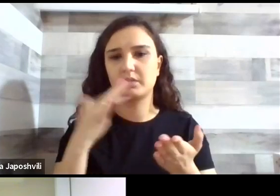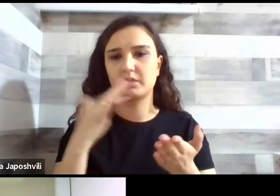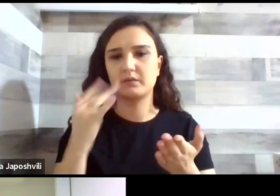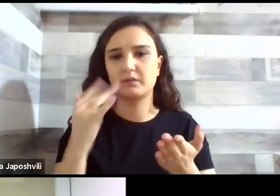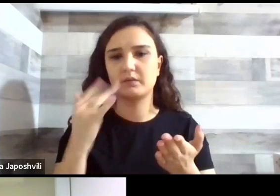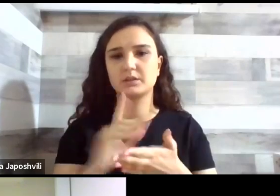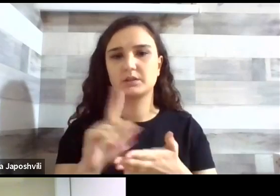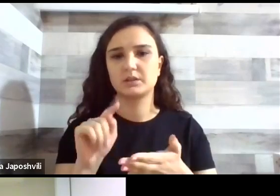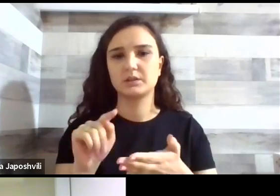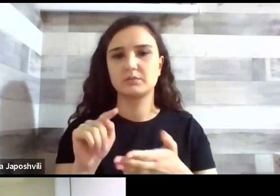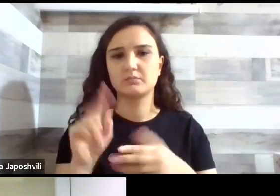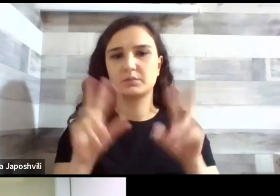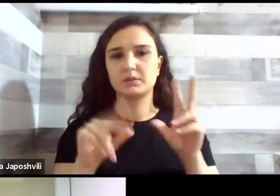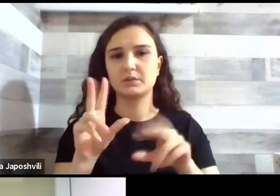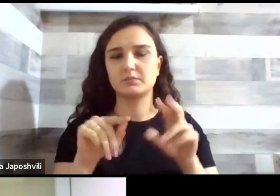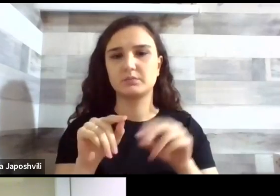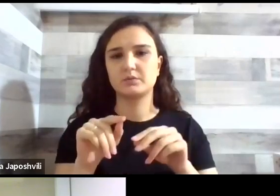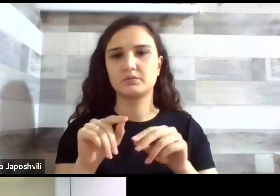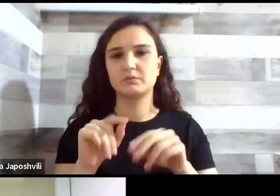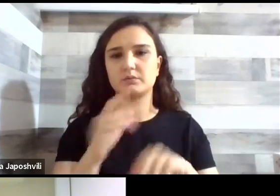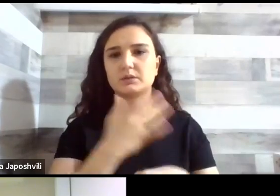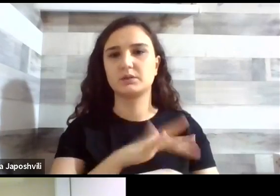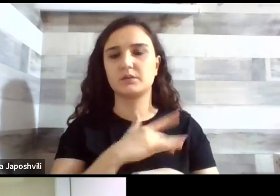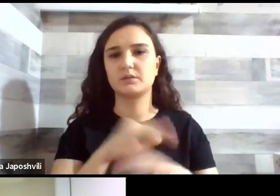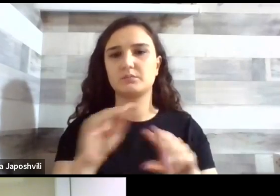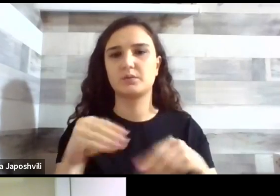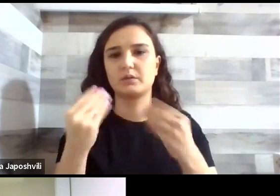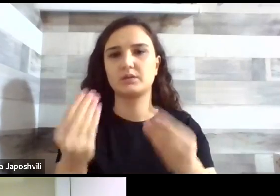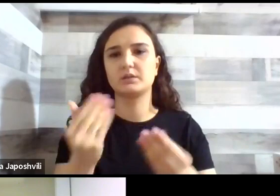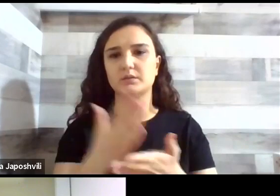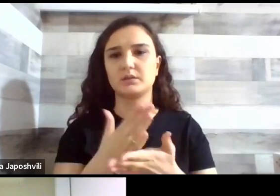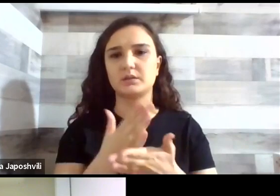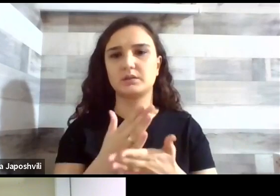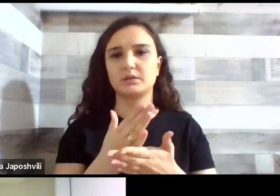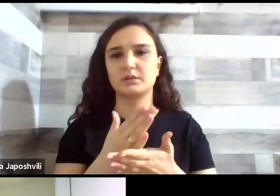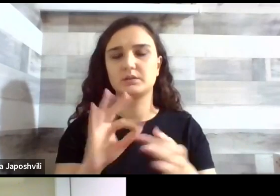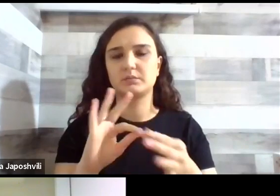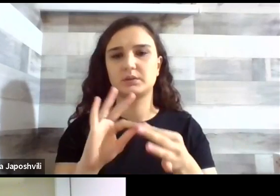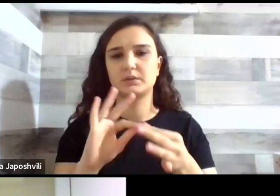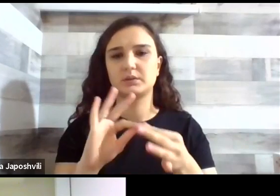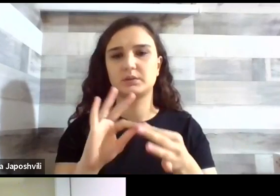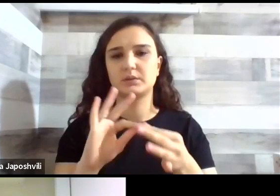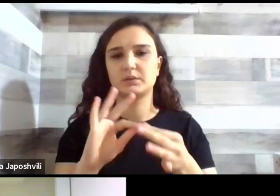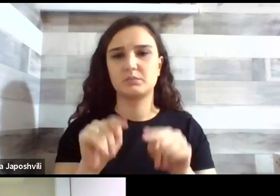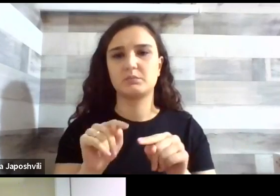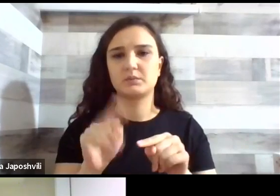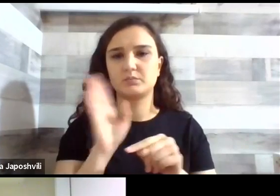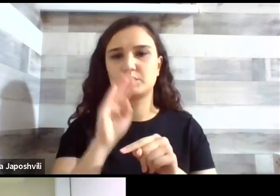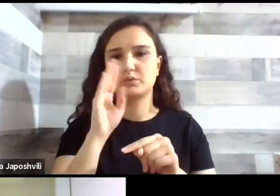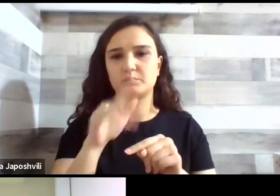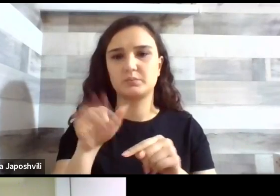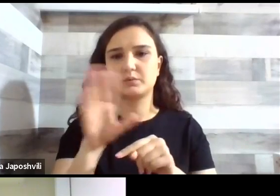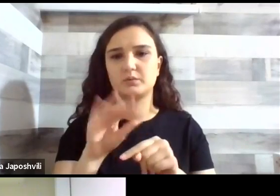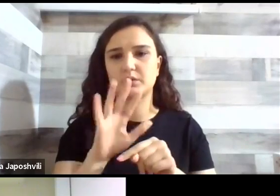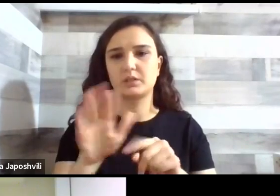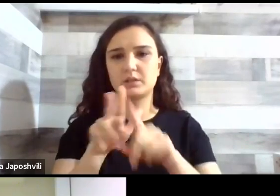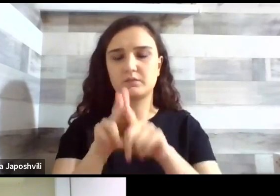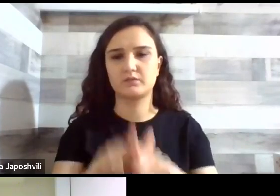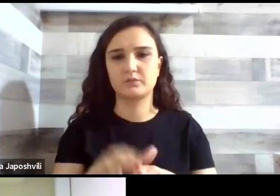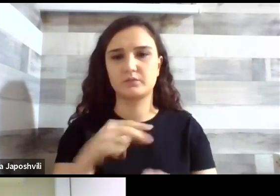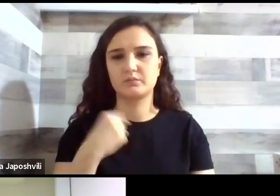რაც პრინციპში სერვის პროვაიდერისთვის არის სპეციფიურად, რომ ამით მშობელი არ გადავტვირთო. ჩვენ